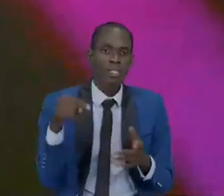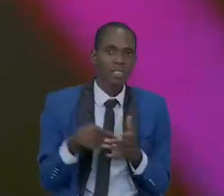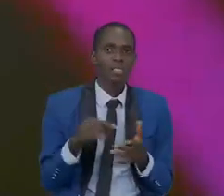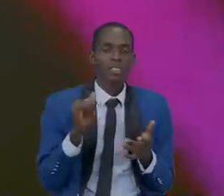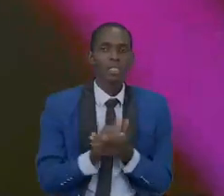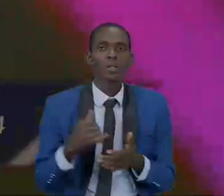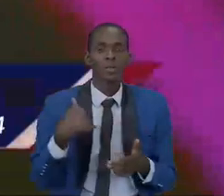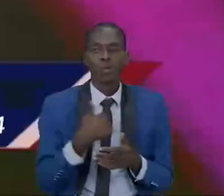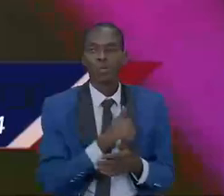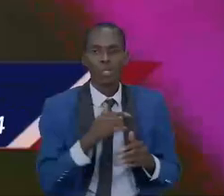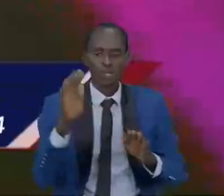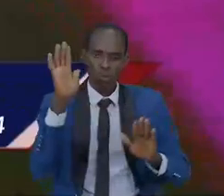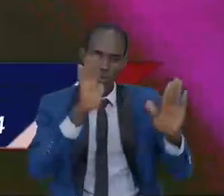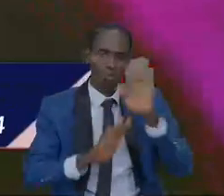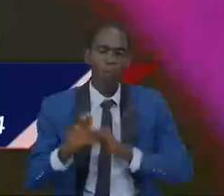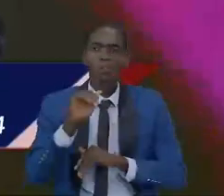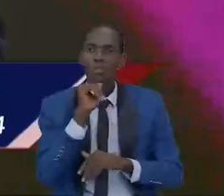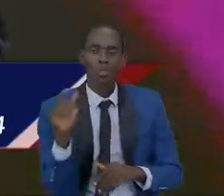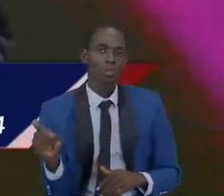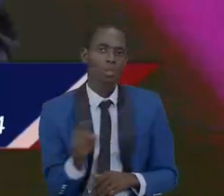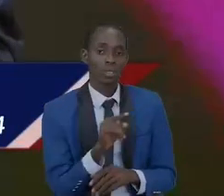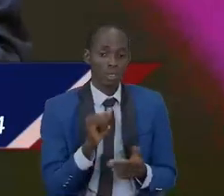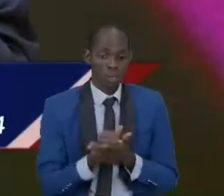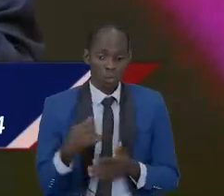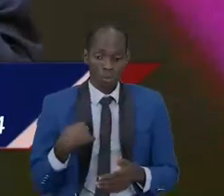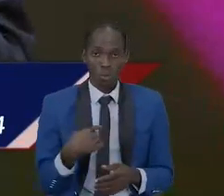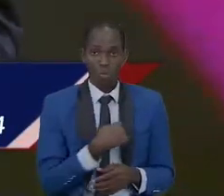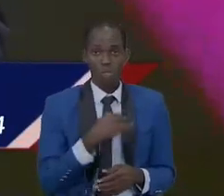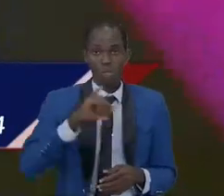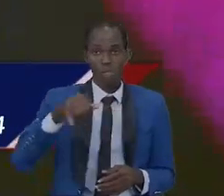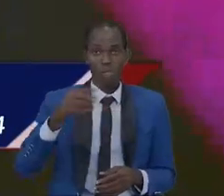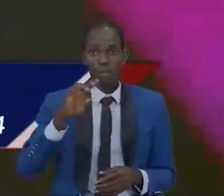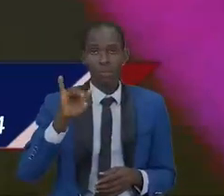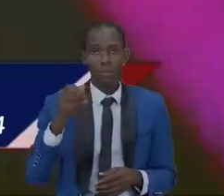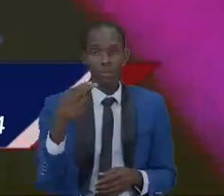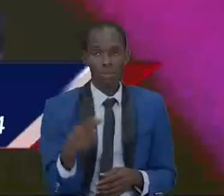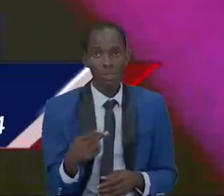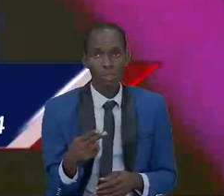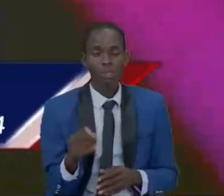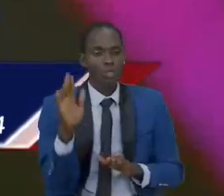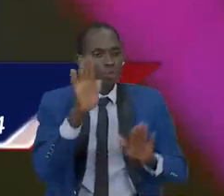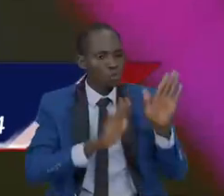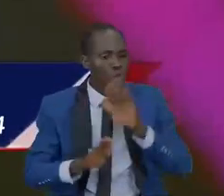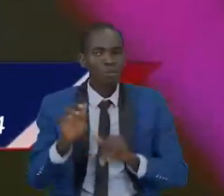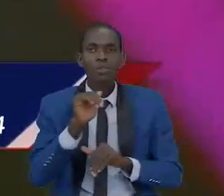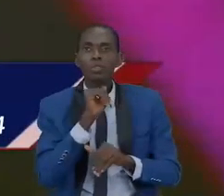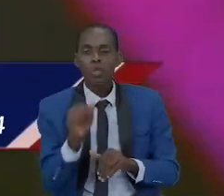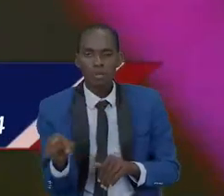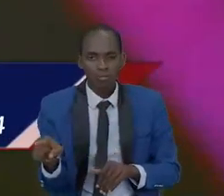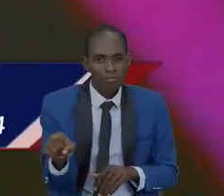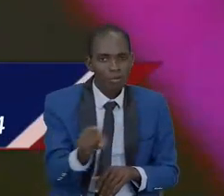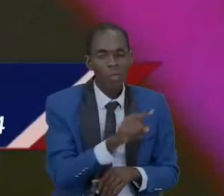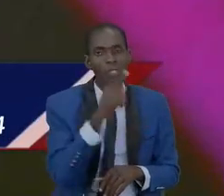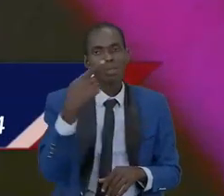qu'on ne crée pas des difficultés à ceux de pailler que nous le croyant vivre ne pas créer des difficultés